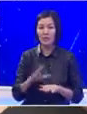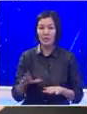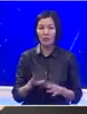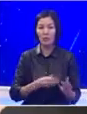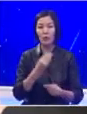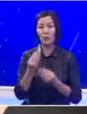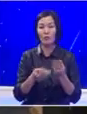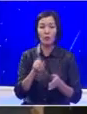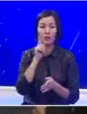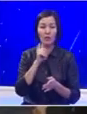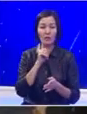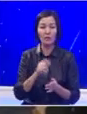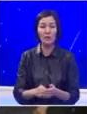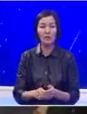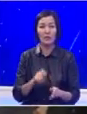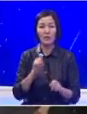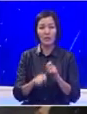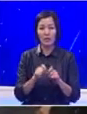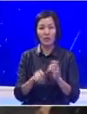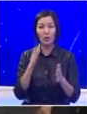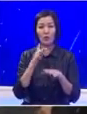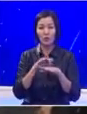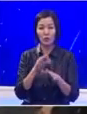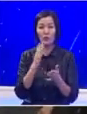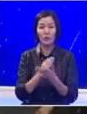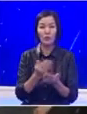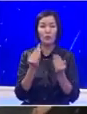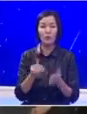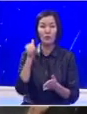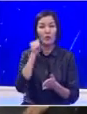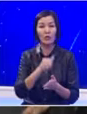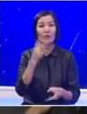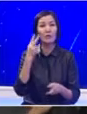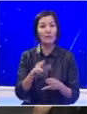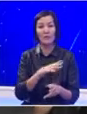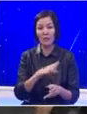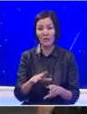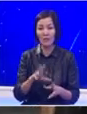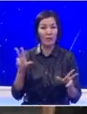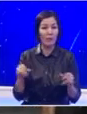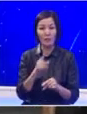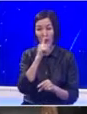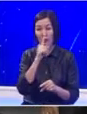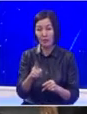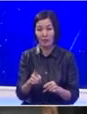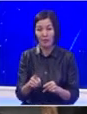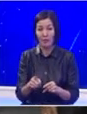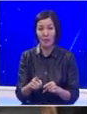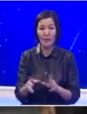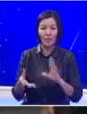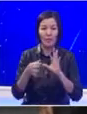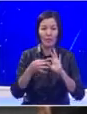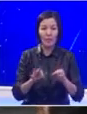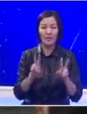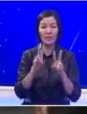ойнап жүрген балалар. Тергеу жүріп жатыр. Бұл енді бүгін ертең бітетін шаруа емес, қазір бәрін анықтайды. Егер де